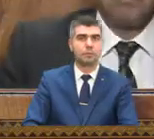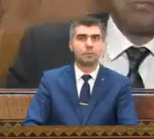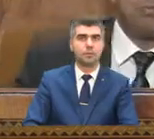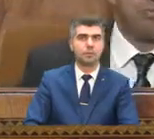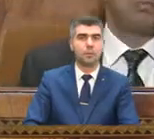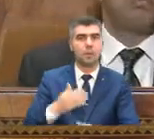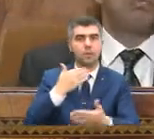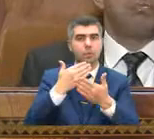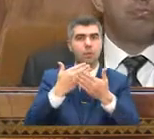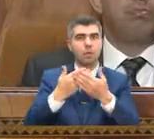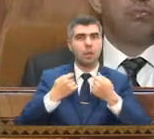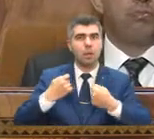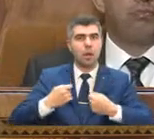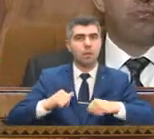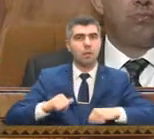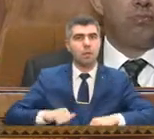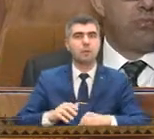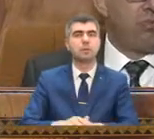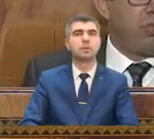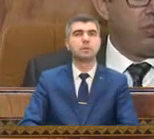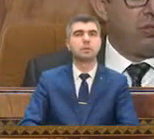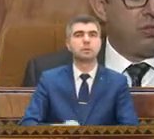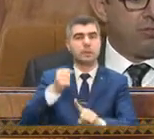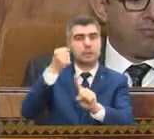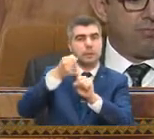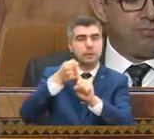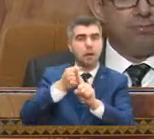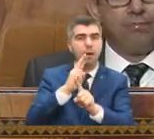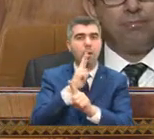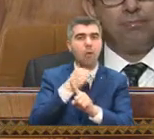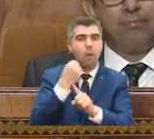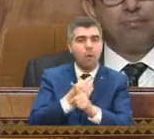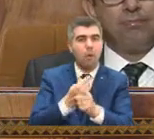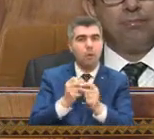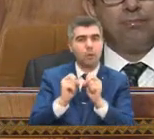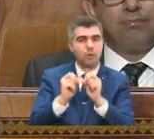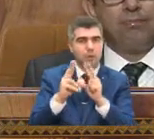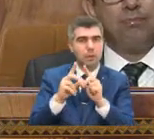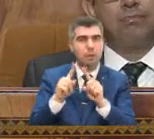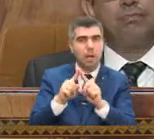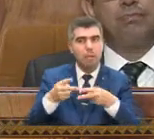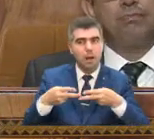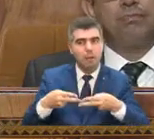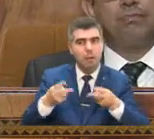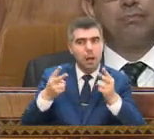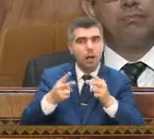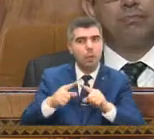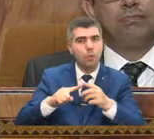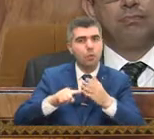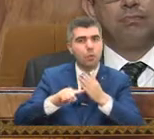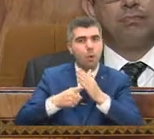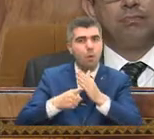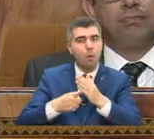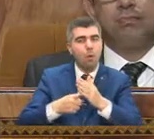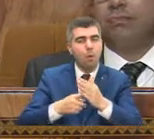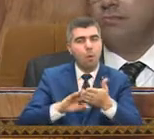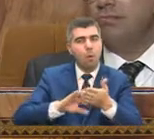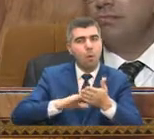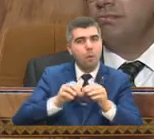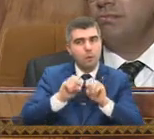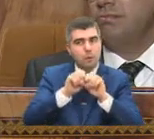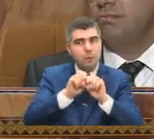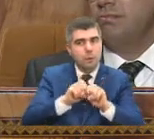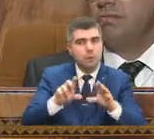شكرا سيد الرئيس. سيد الوزير المحترم، تبذل الحكومة مجهودات جبارة في الكهرباء العالم القروي وتحققت